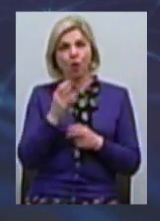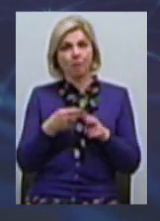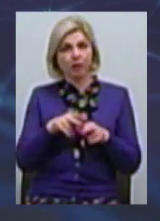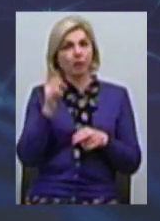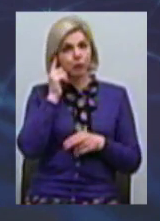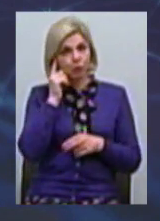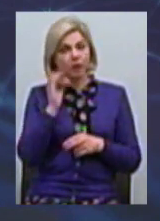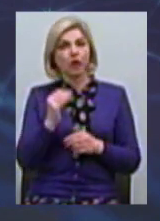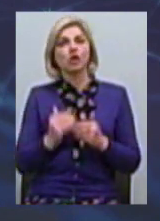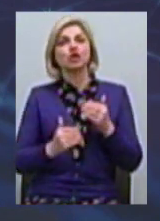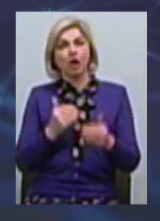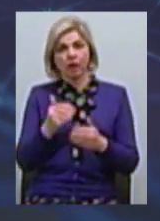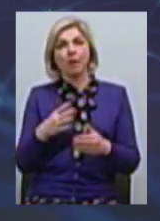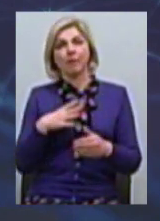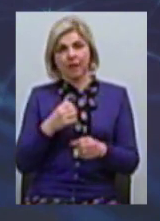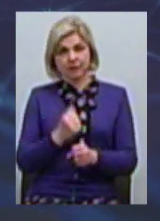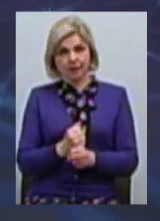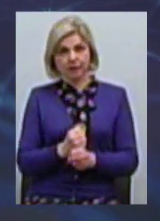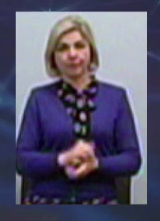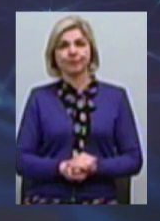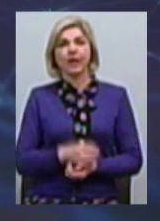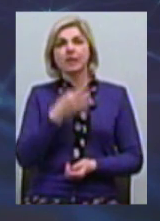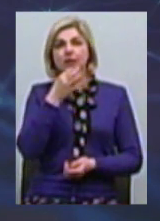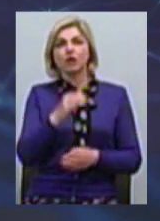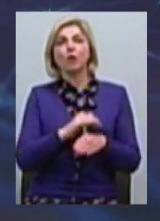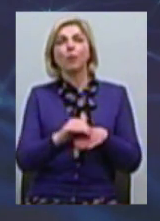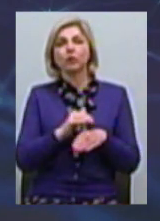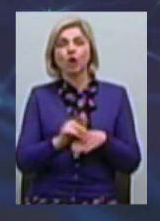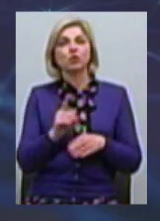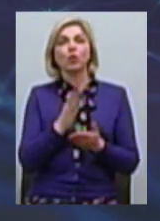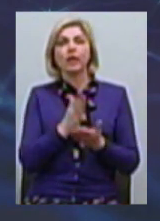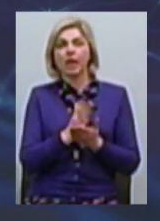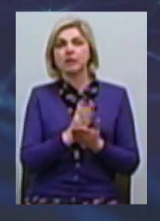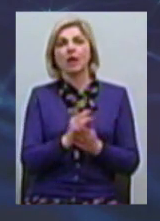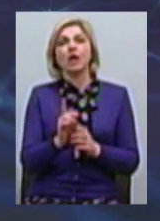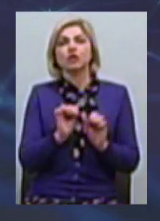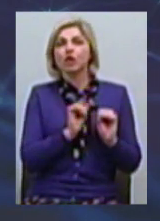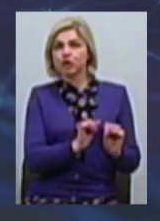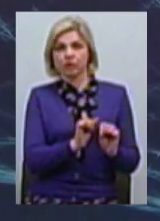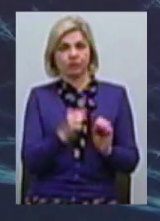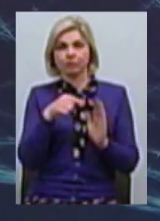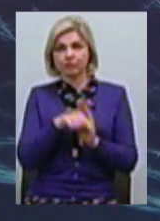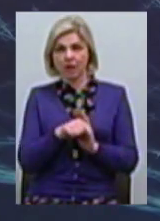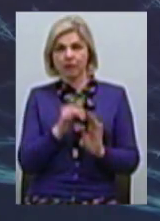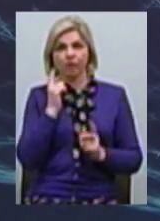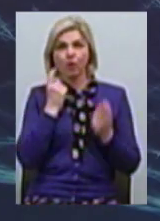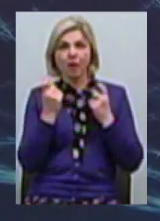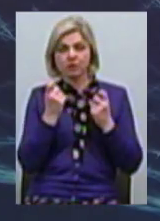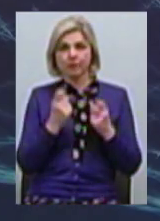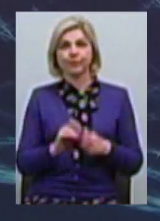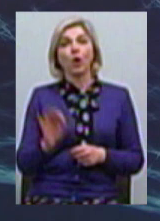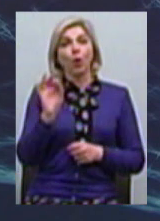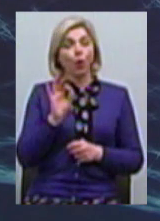сказал, шаги к этому были сделаны. А скажите, будь ласка, что є критериями захищенности информации? Ну, про информацию